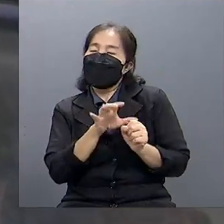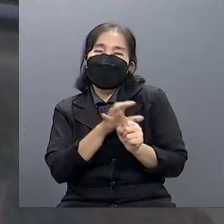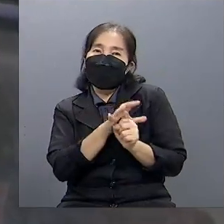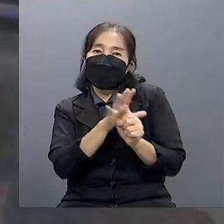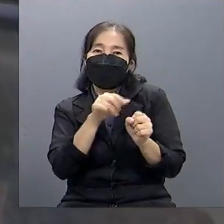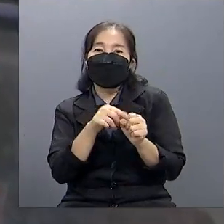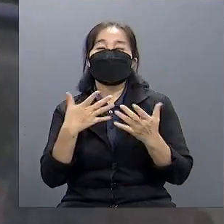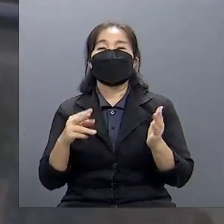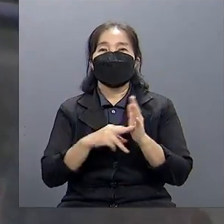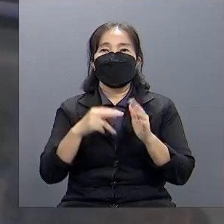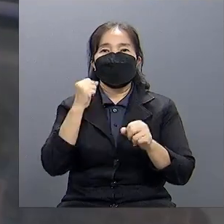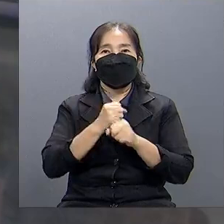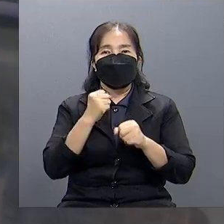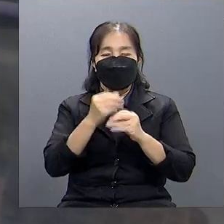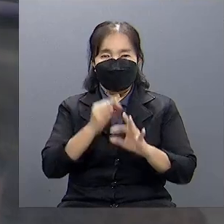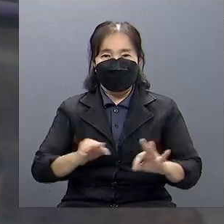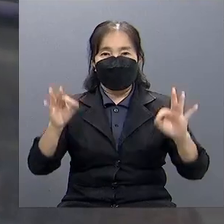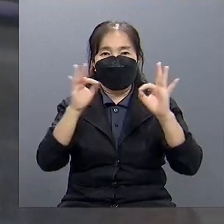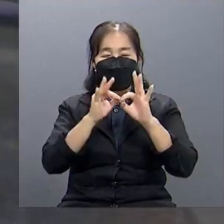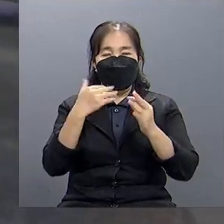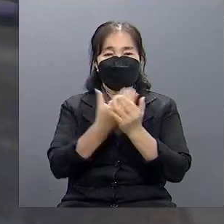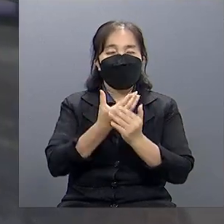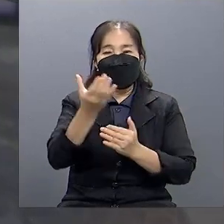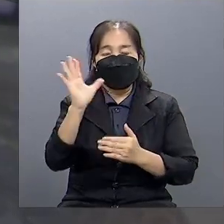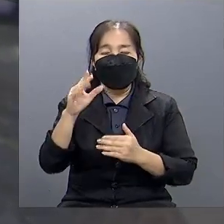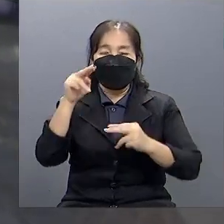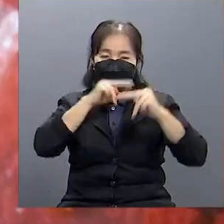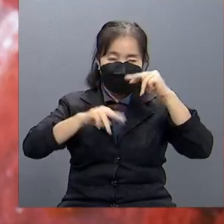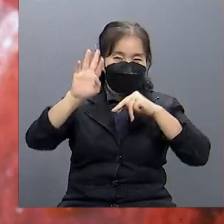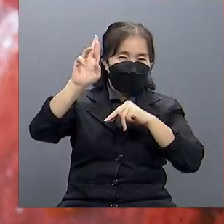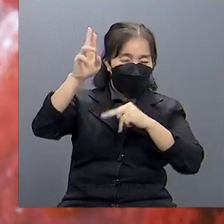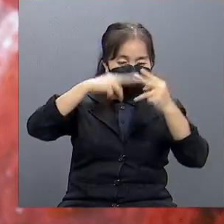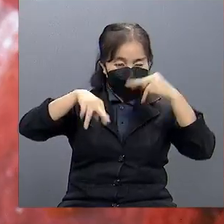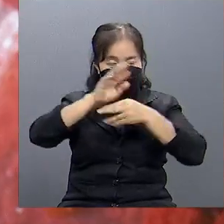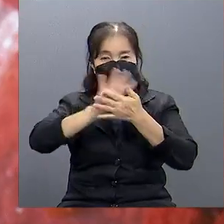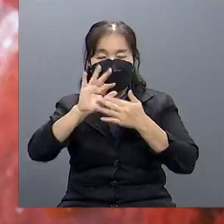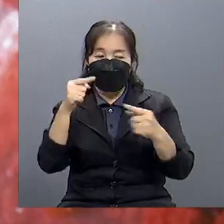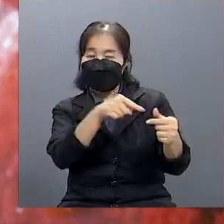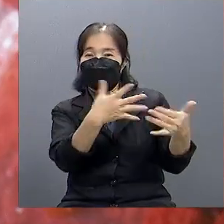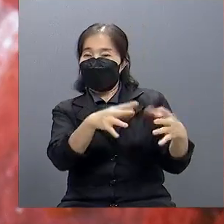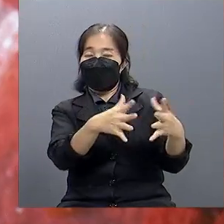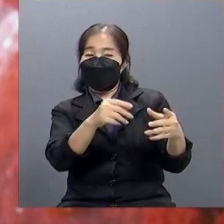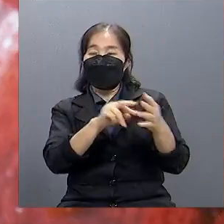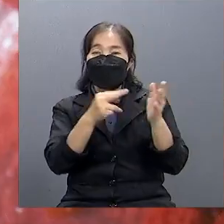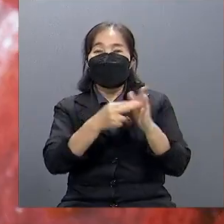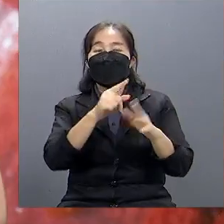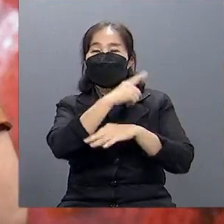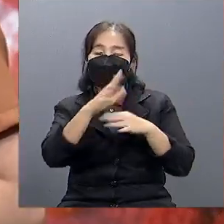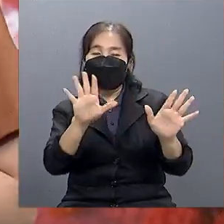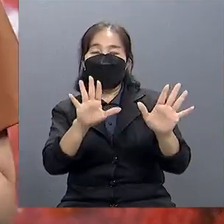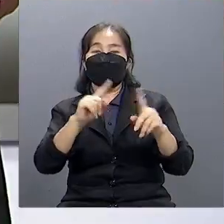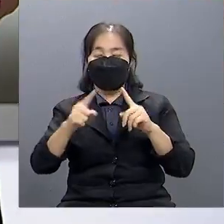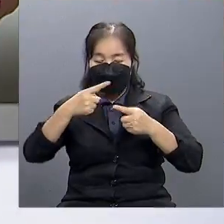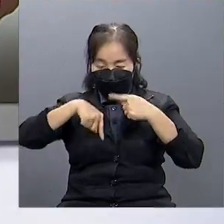ดความสำคัญของการตรวจสอบและถ่วงดุลค่ะทั้งๆที่ปัจจัยเนี้ยถือว่าเป็นกุญแจสำคัญในการจัดการกับการทุจริ